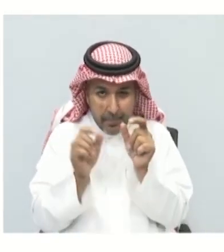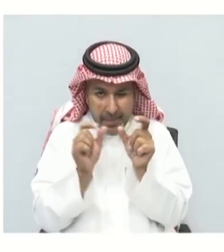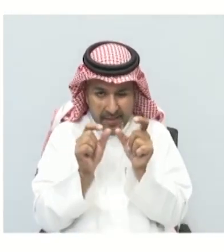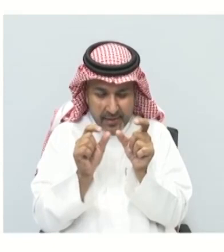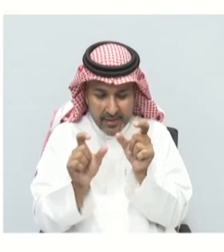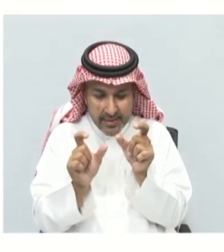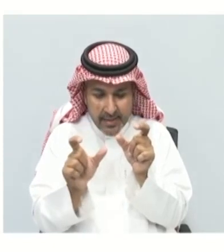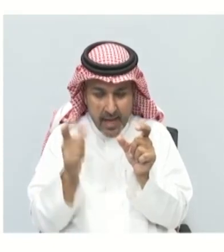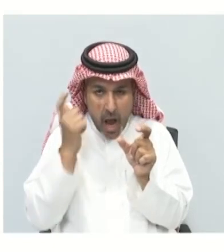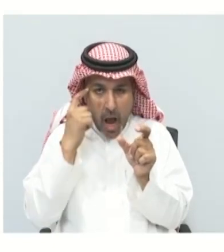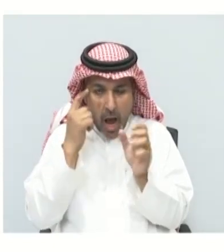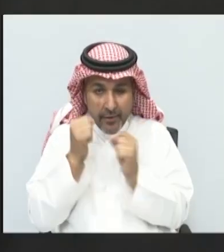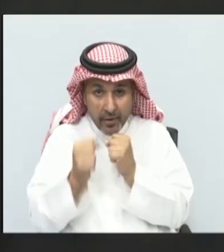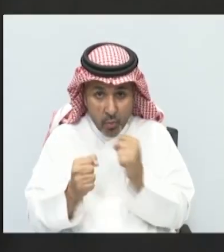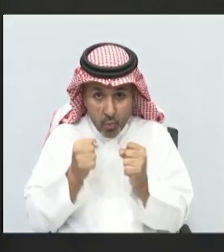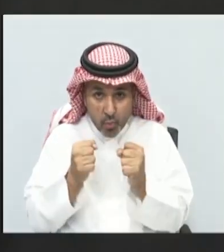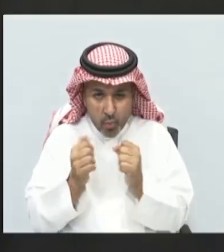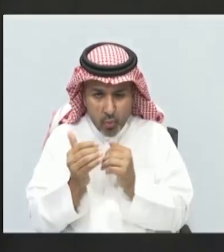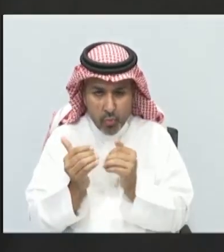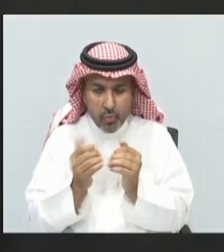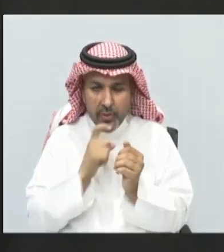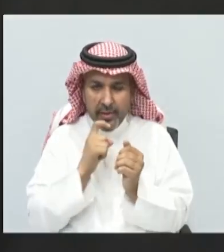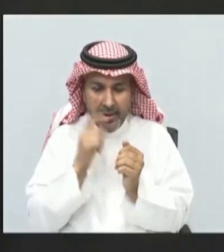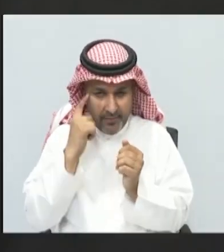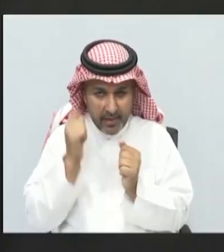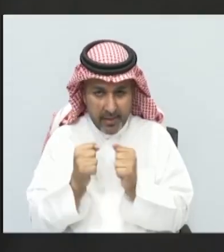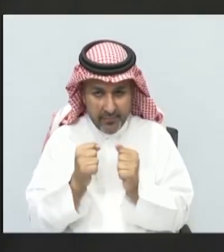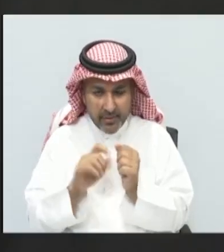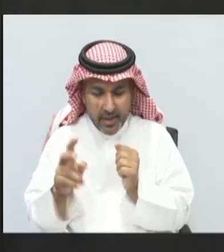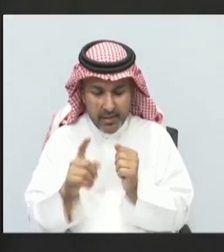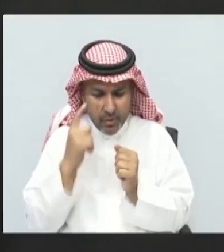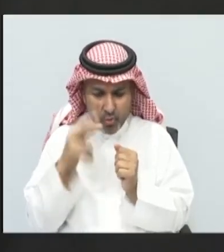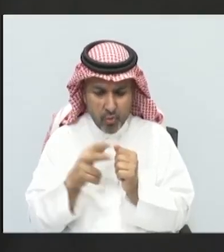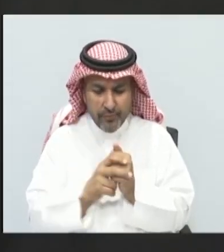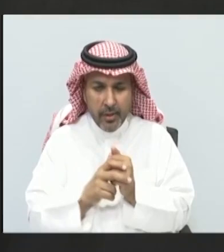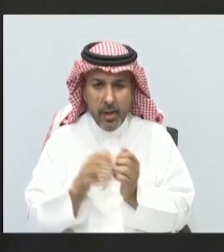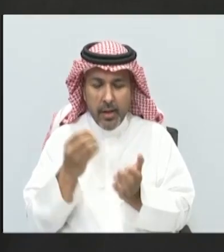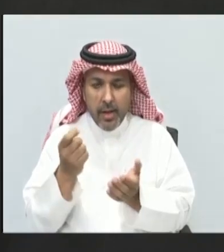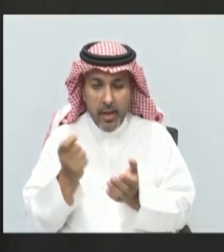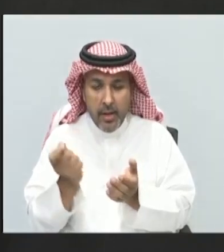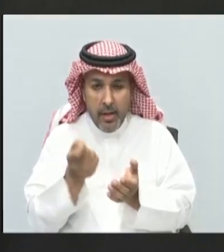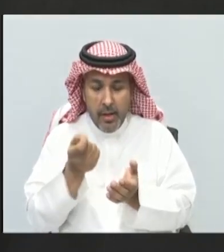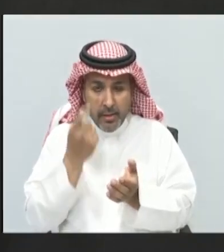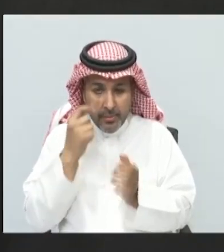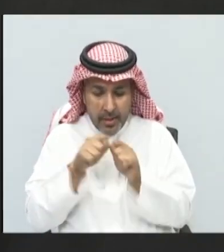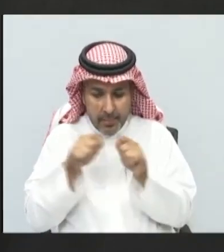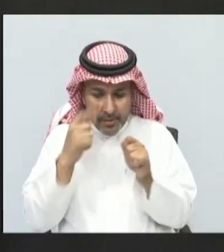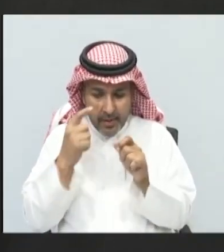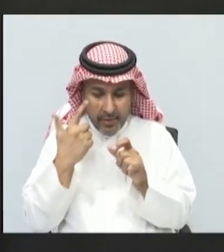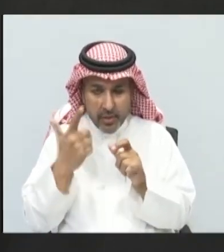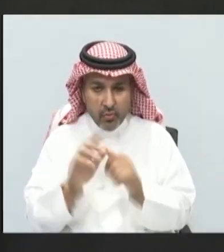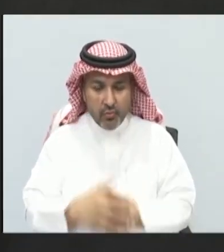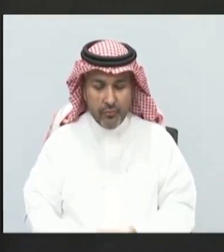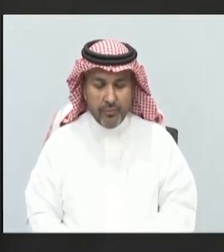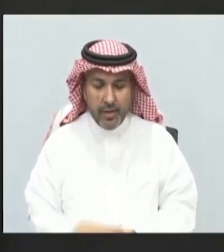هي الاسهم الحمراء سواء كانت مرسومه الاسهم الحمراء ممتاز تستطيع ان تحكم ليست مرسومه الاسهم الحمراء تستطيع ان تحكم عن